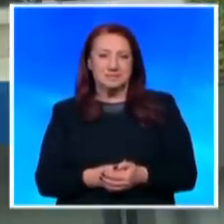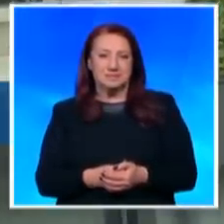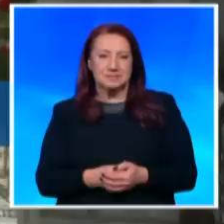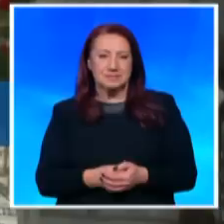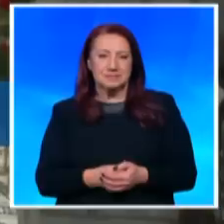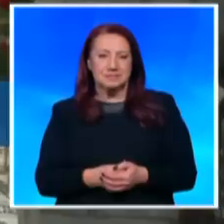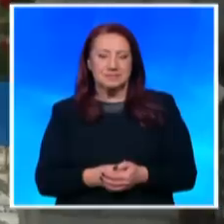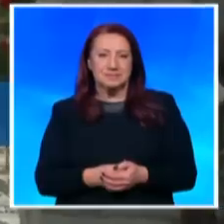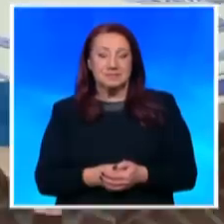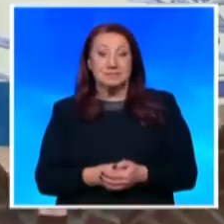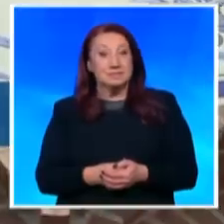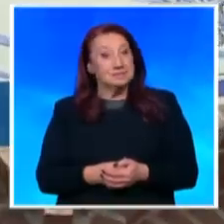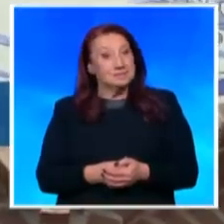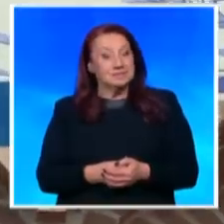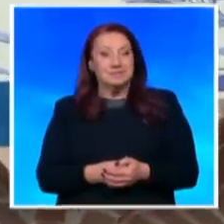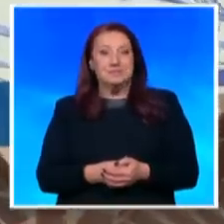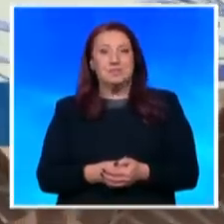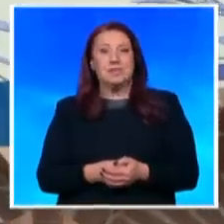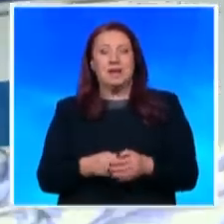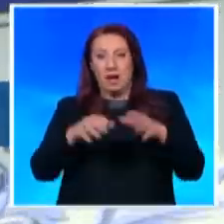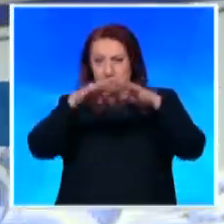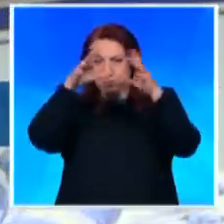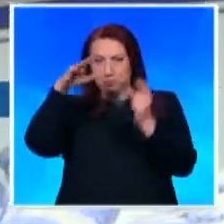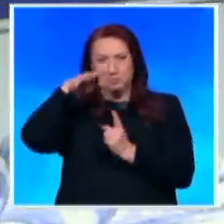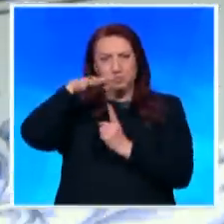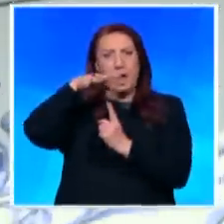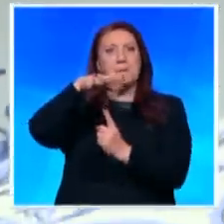Парапланерист кацна аварийно върху църква.